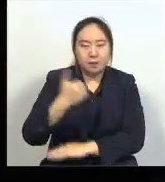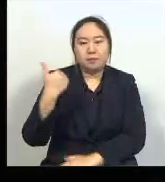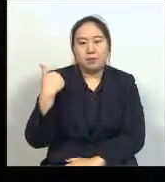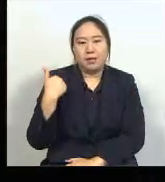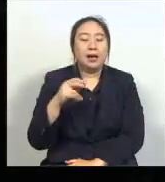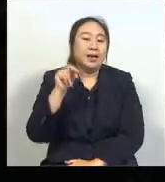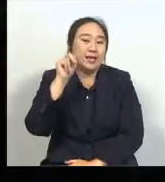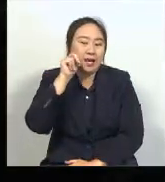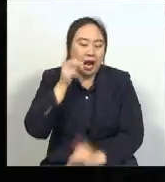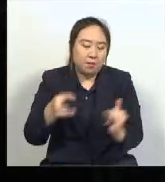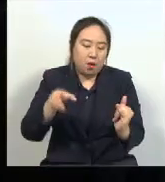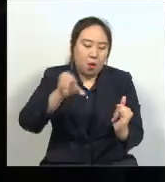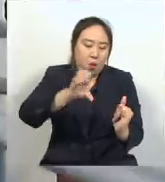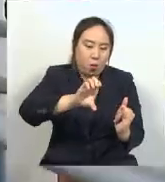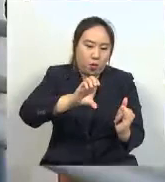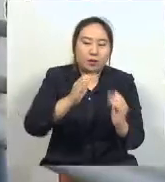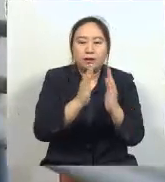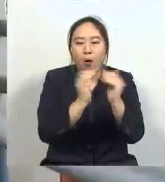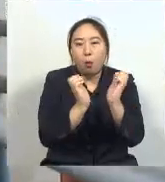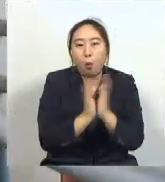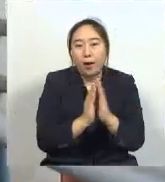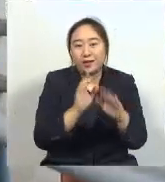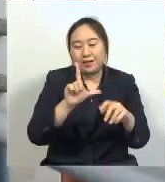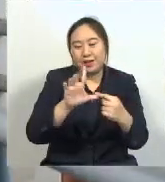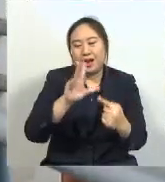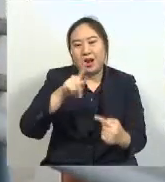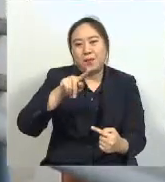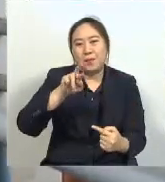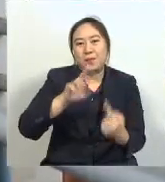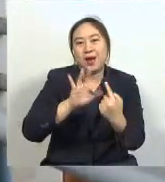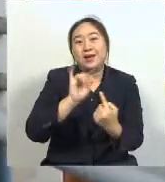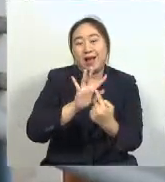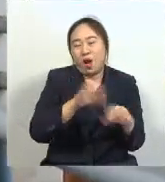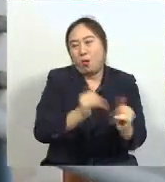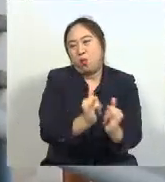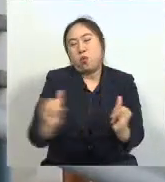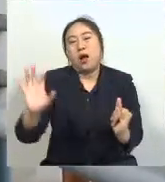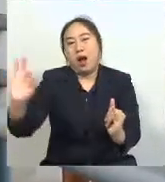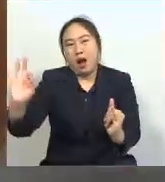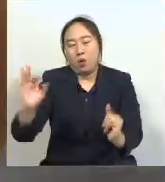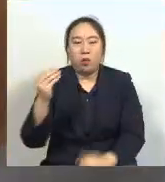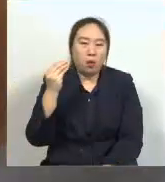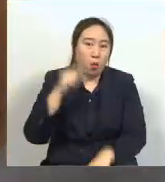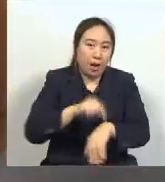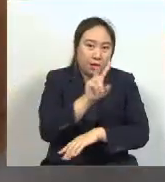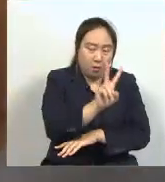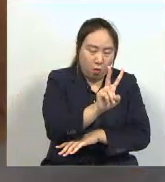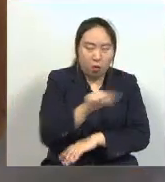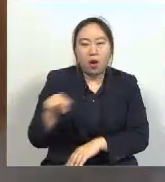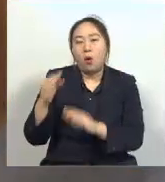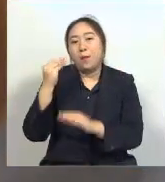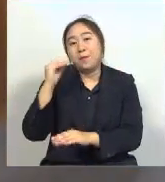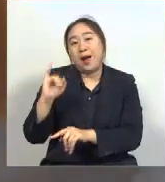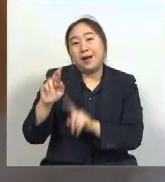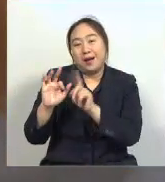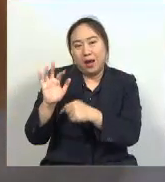ดน้ำศพณวัดลำพญา9ศพเริ่มตั้งแต่เวลา14นาฬิกาวัดบ้านไร่2ศพเริ่มในเวลา13นาฬิ